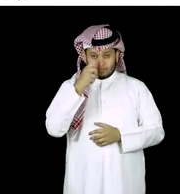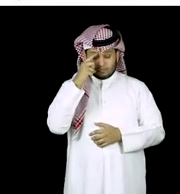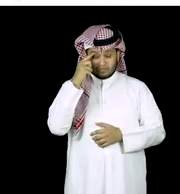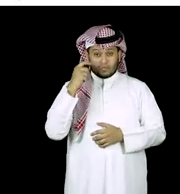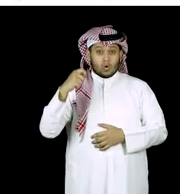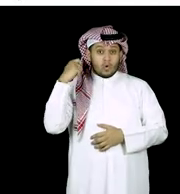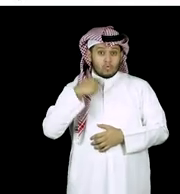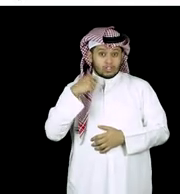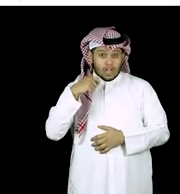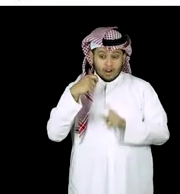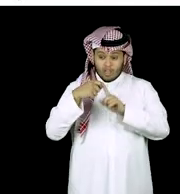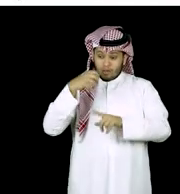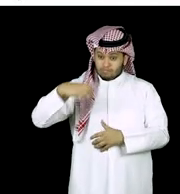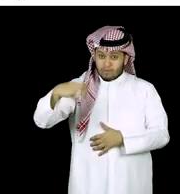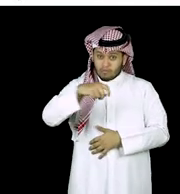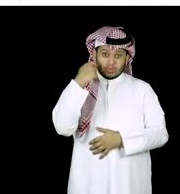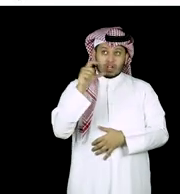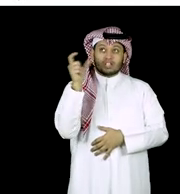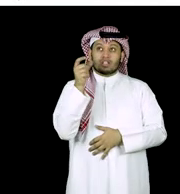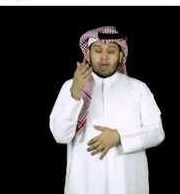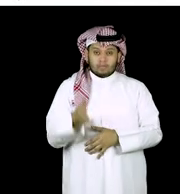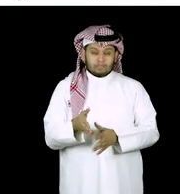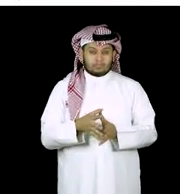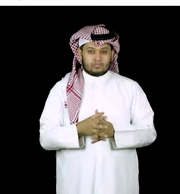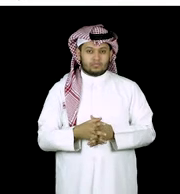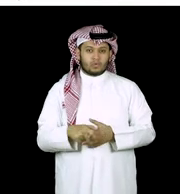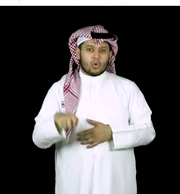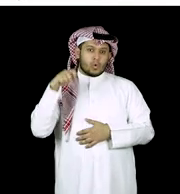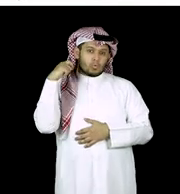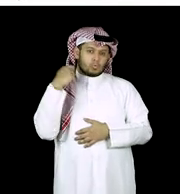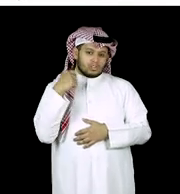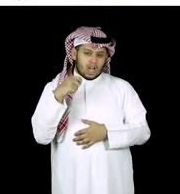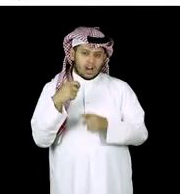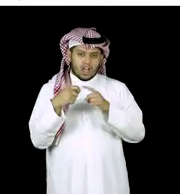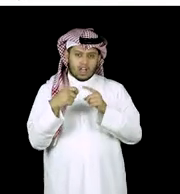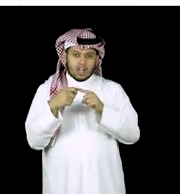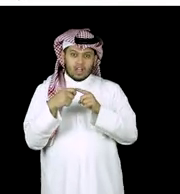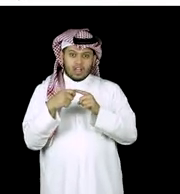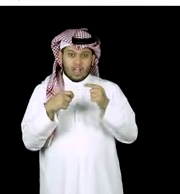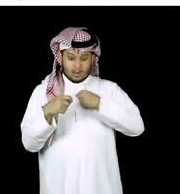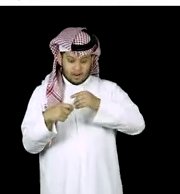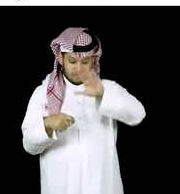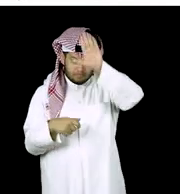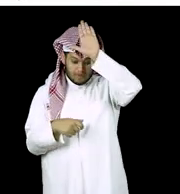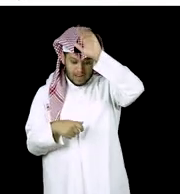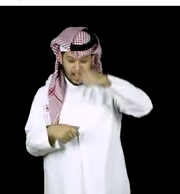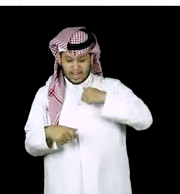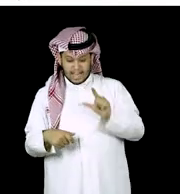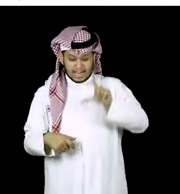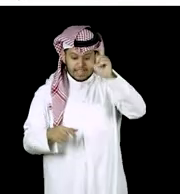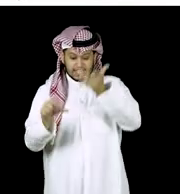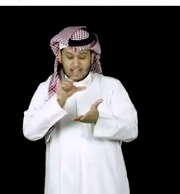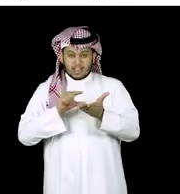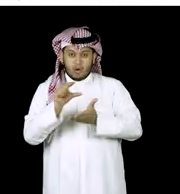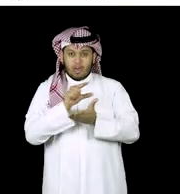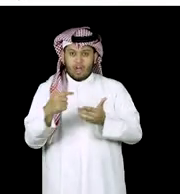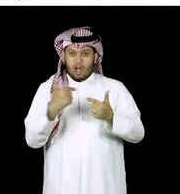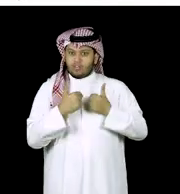الوزارة والوزراء في الدولة الإسلامية: ولما كان الخليفة أي رئيس الدولة